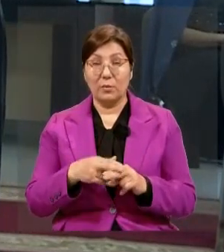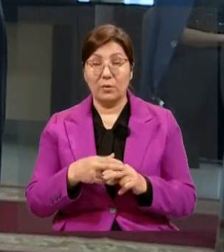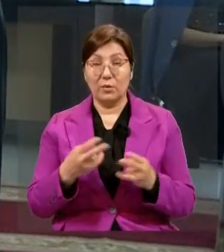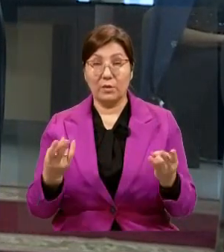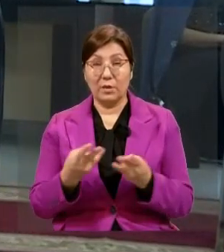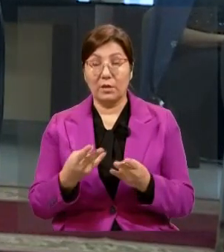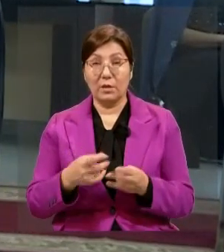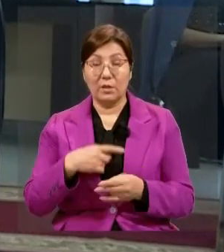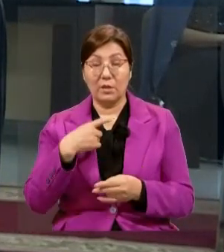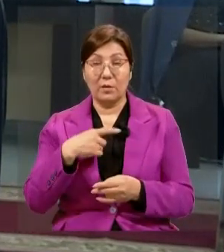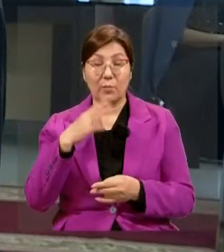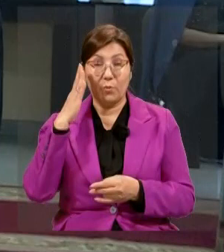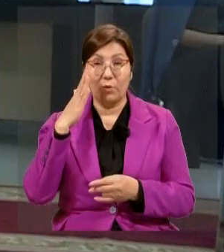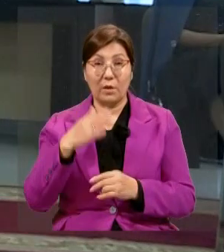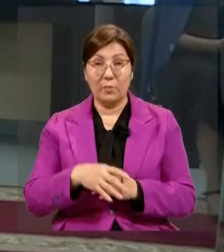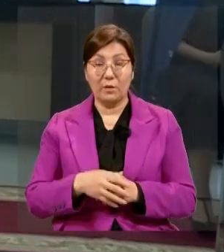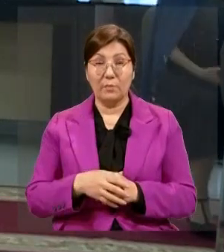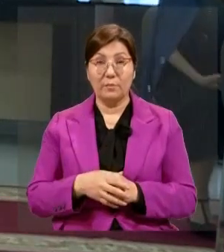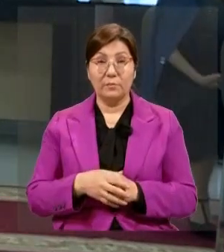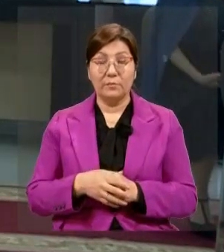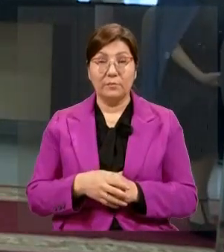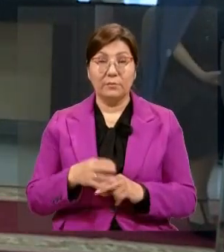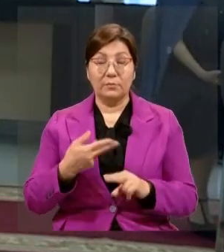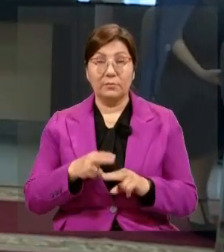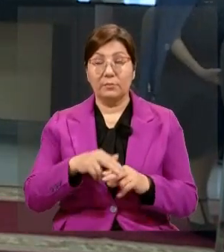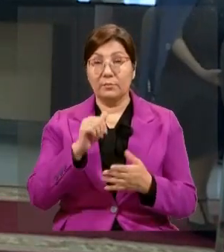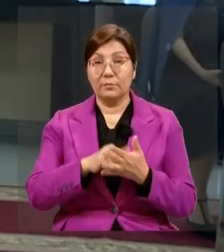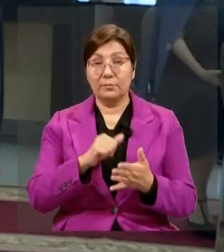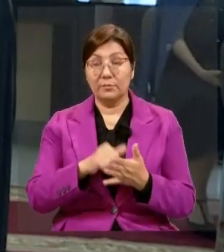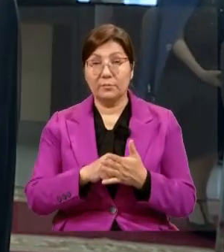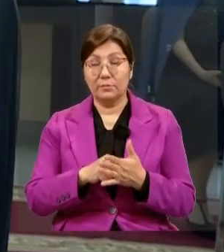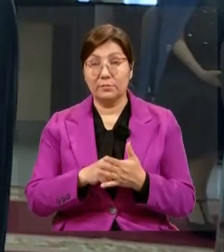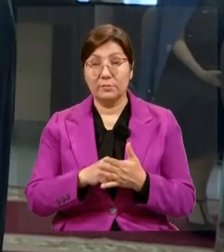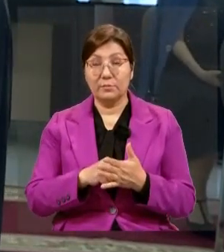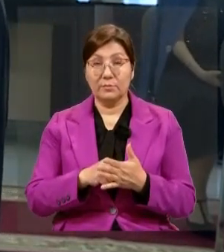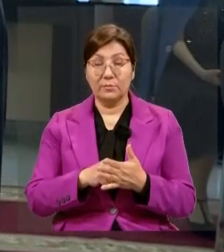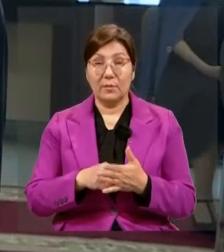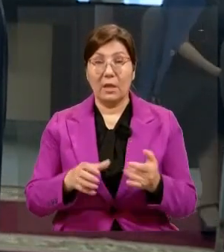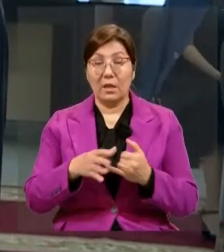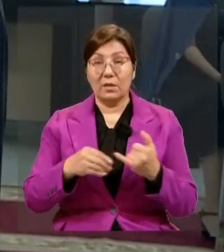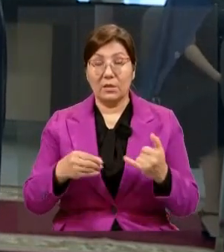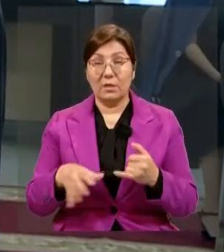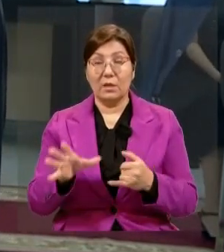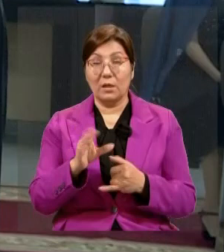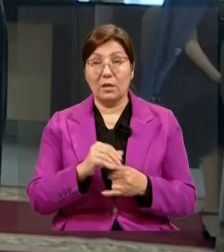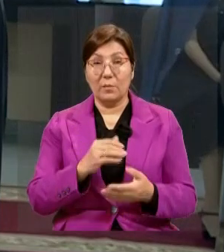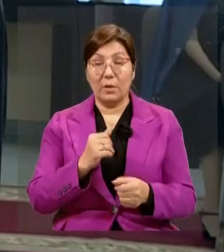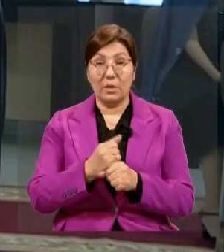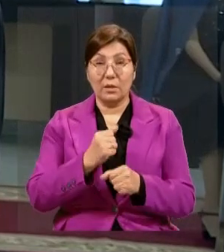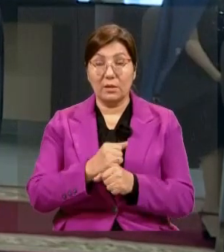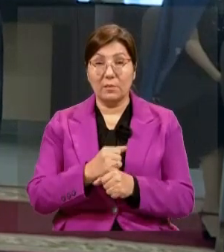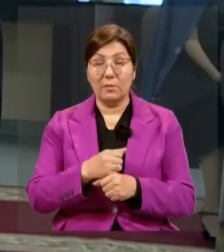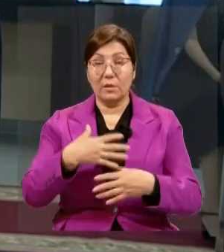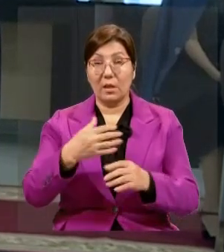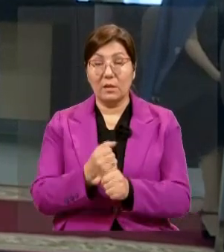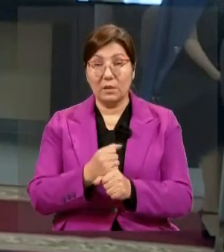нәрсе. Ол енді себебі жердің бетіндегі барлық нәрселер